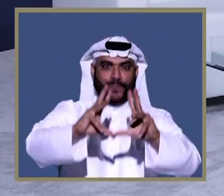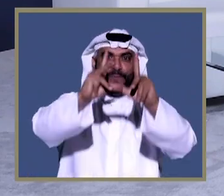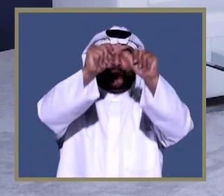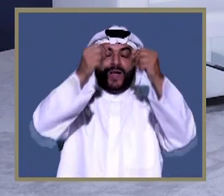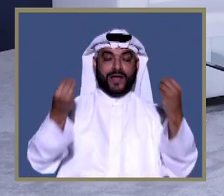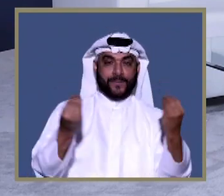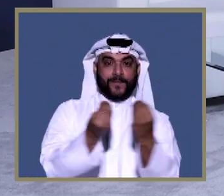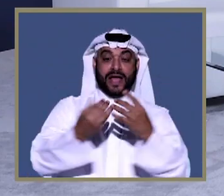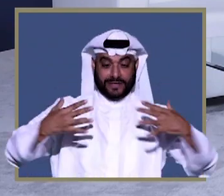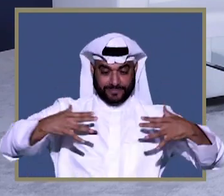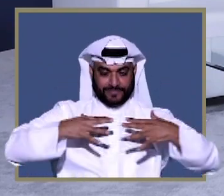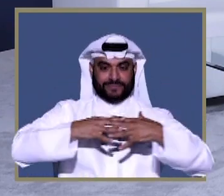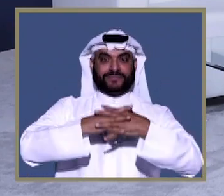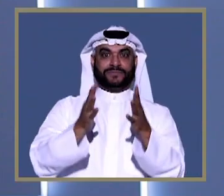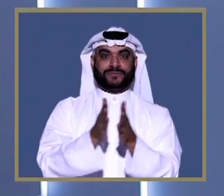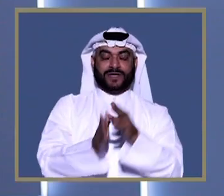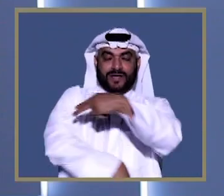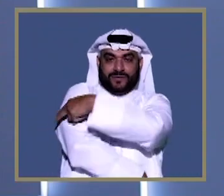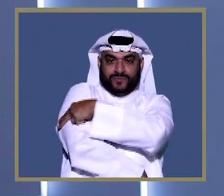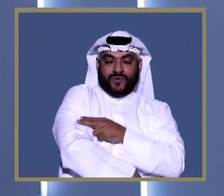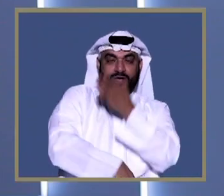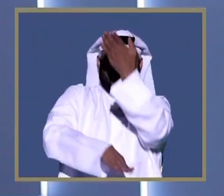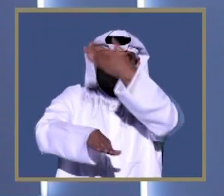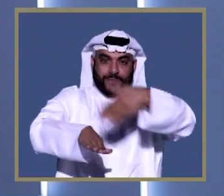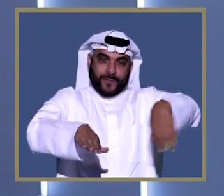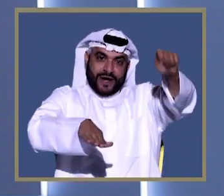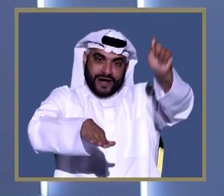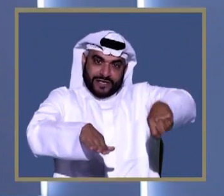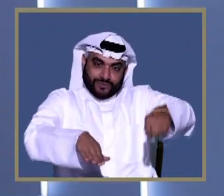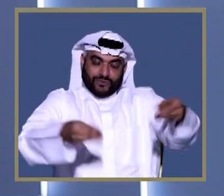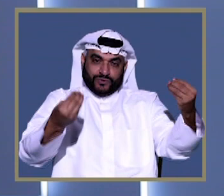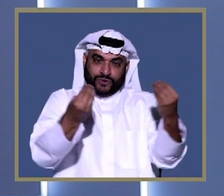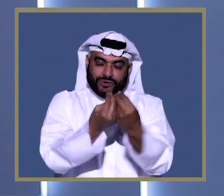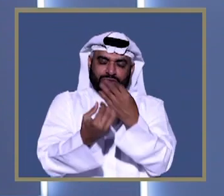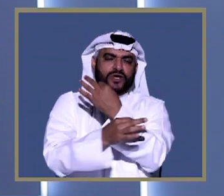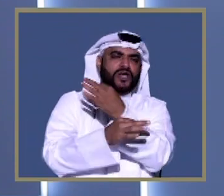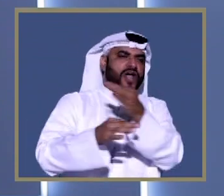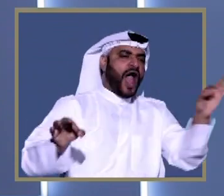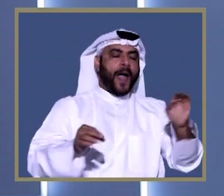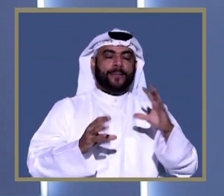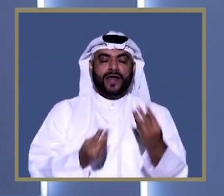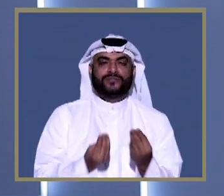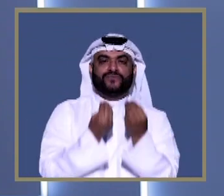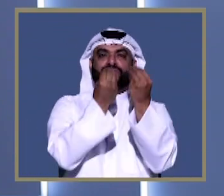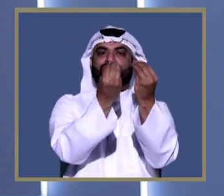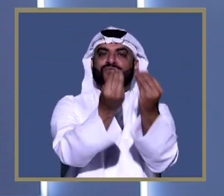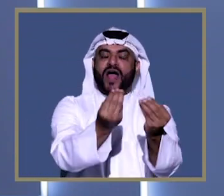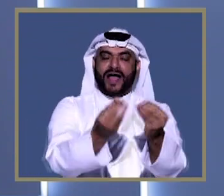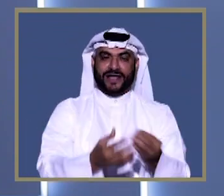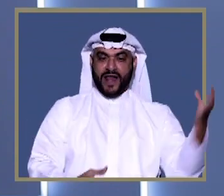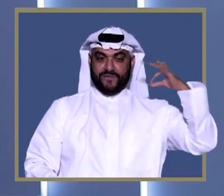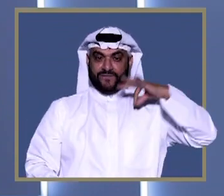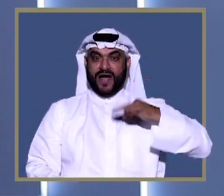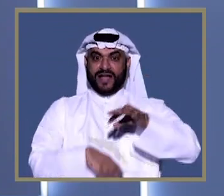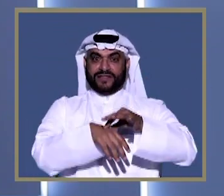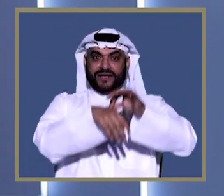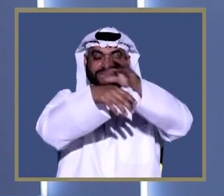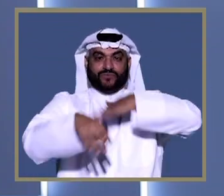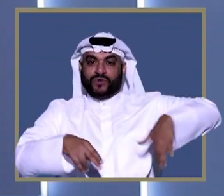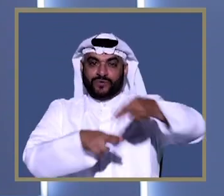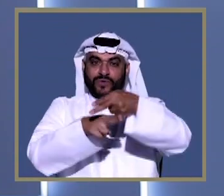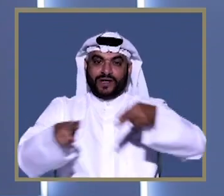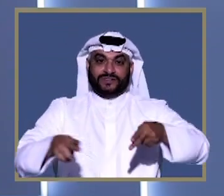يضع يده مع السلطة التنفيذية ويقوم بما هو خير ونفع للبلاد. إحنا اليوم